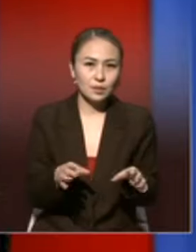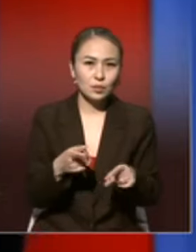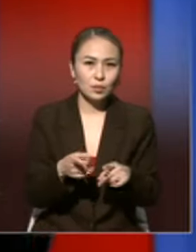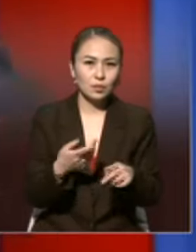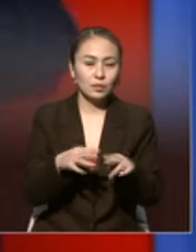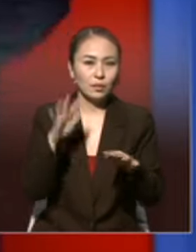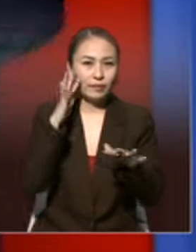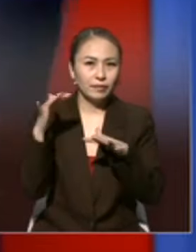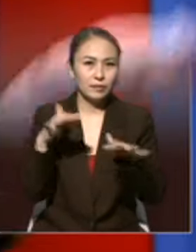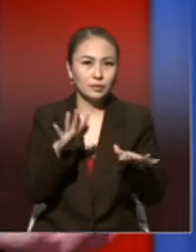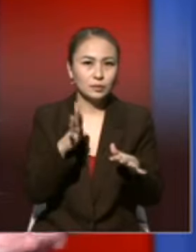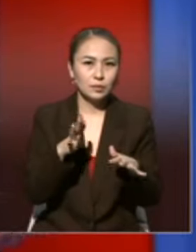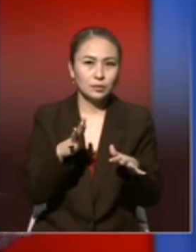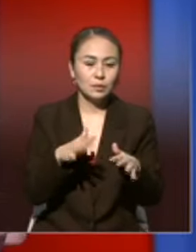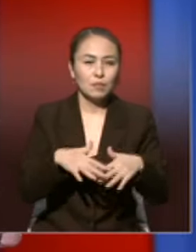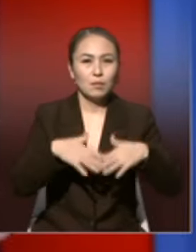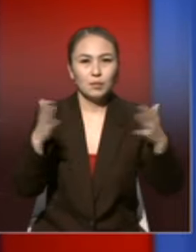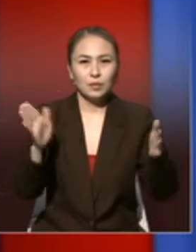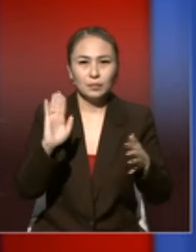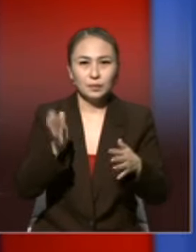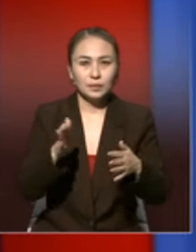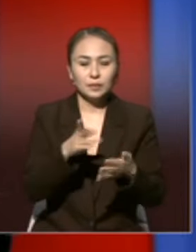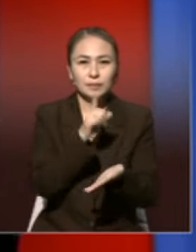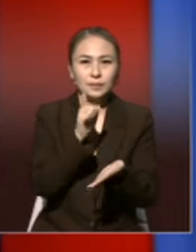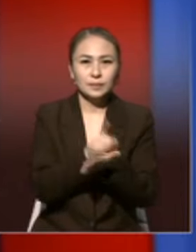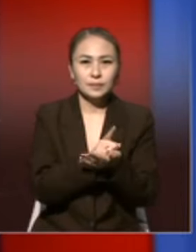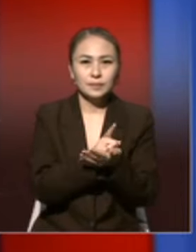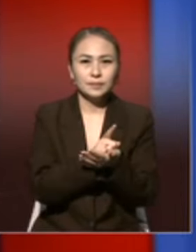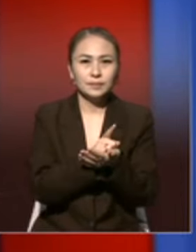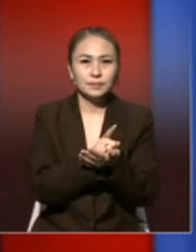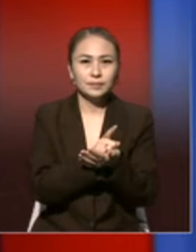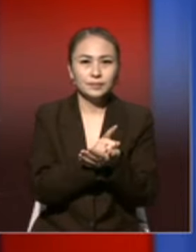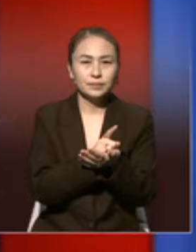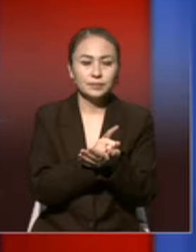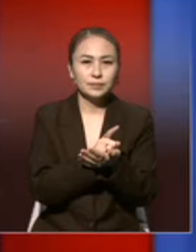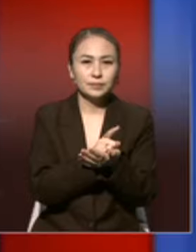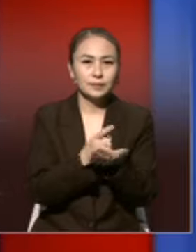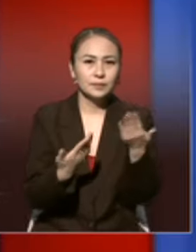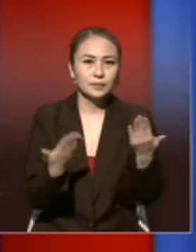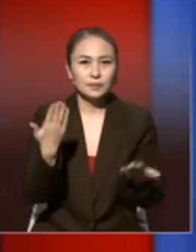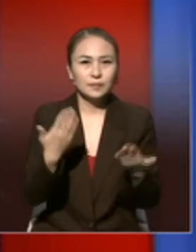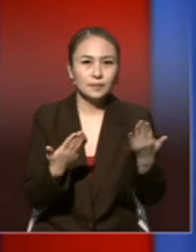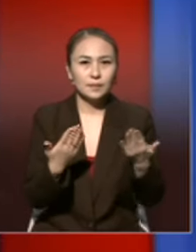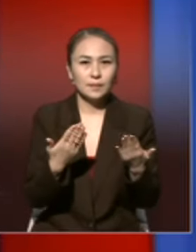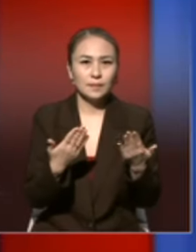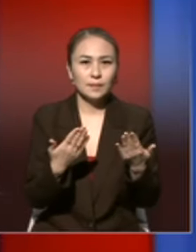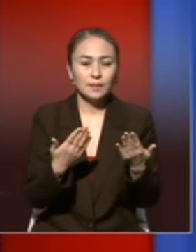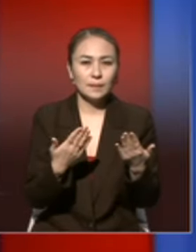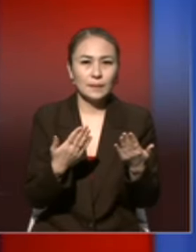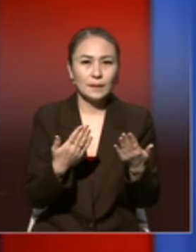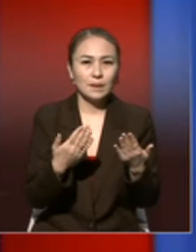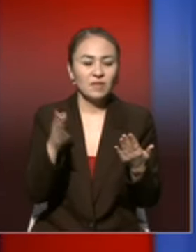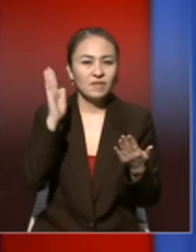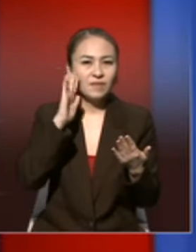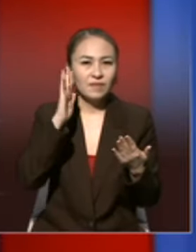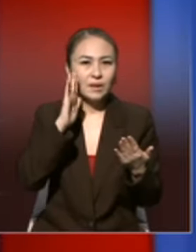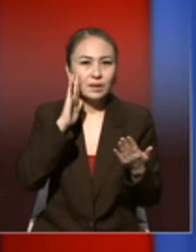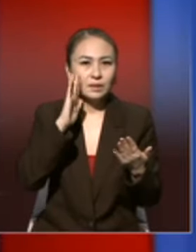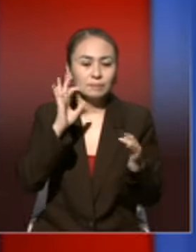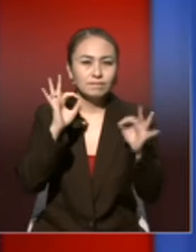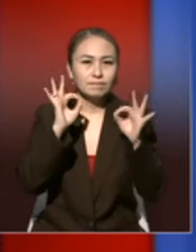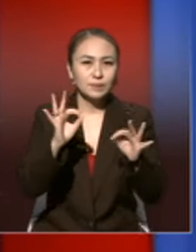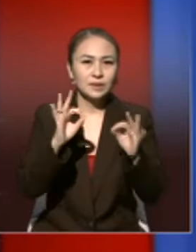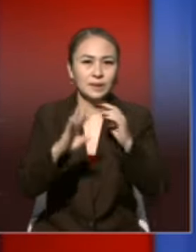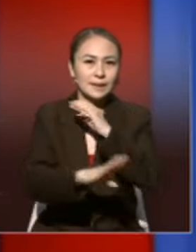көп келетін болса, ол арнасынан шығып кетеді мысалға. Ал енді соны жағағындай мынау егерде мына көлемді тамыр жүйесі мына үлкен тәжі